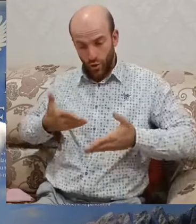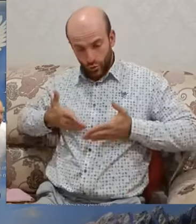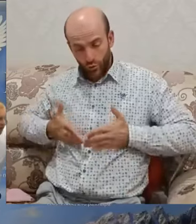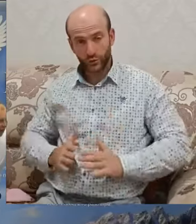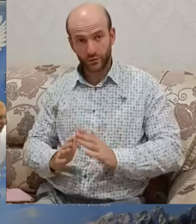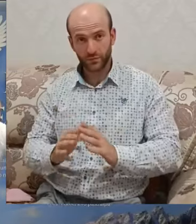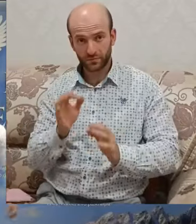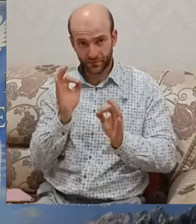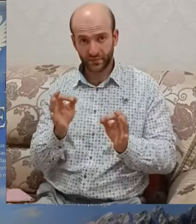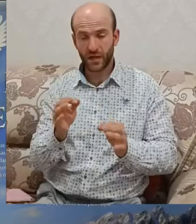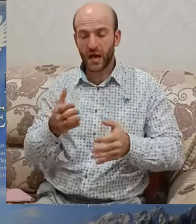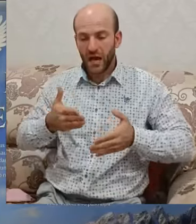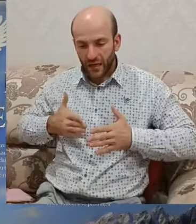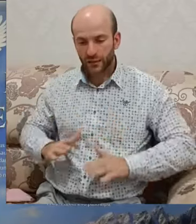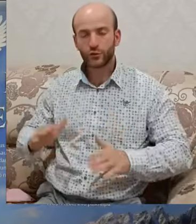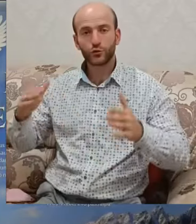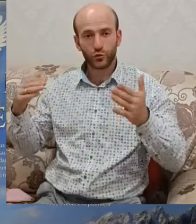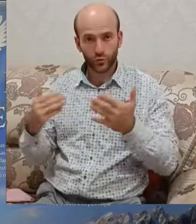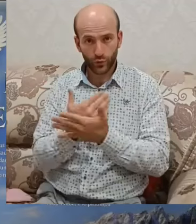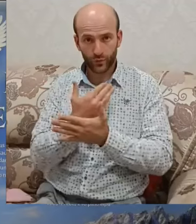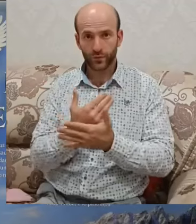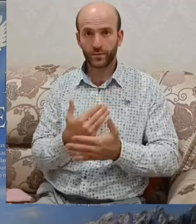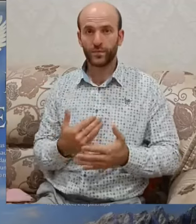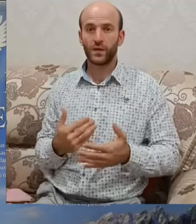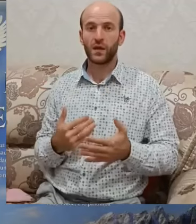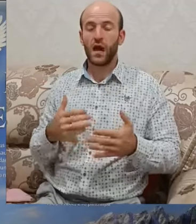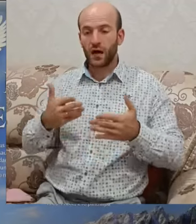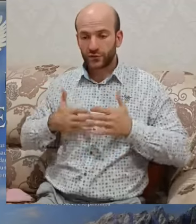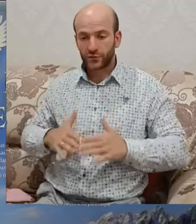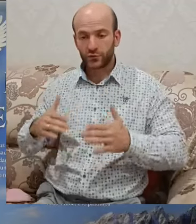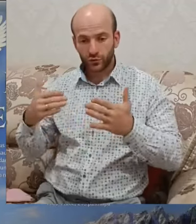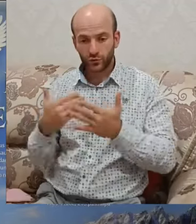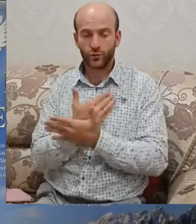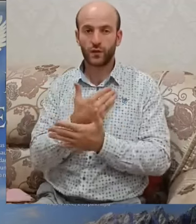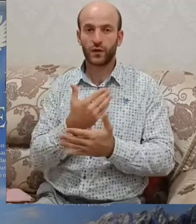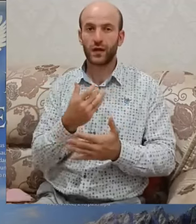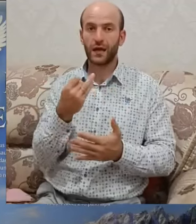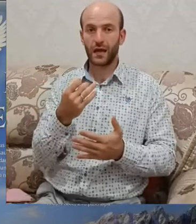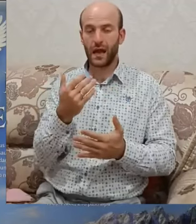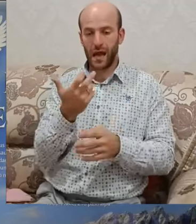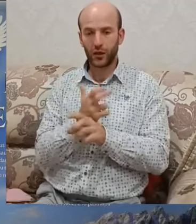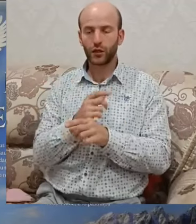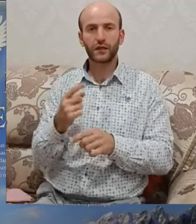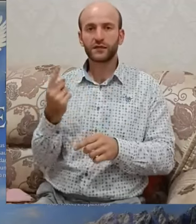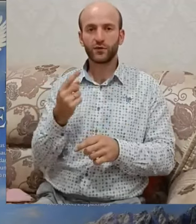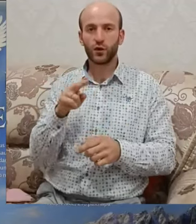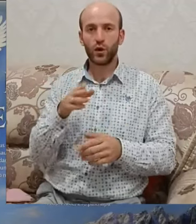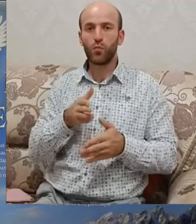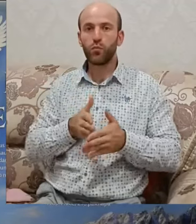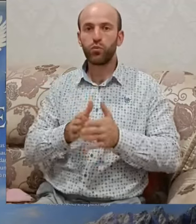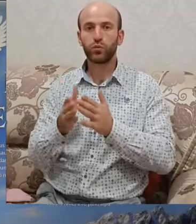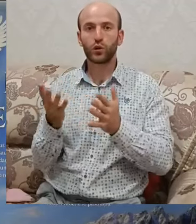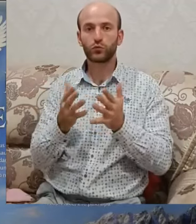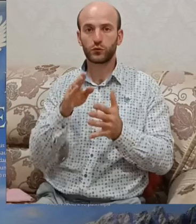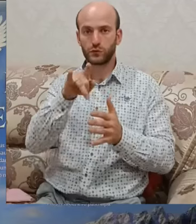Gimti iš naujo. Родиться заново. Tai vienintelis kelias, kuriuo mes galime į tai įeiti. Это единственный путь, который мы можем в это